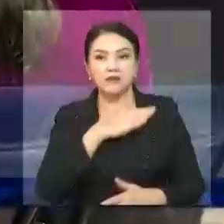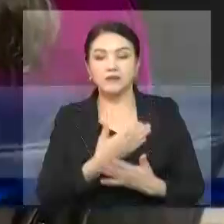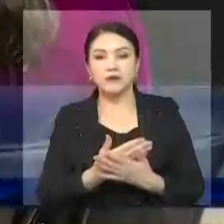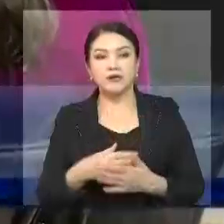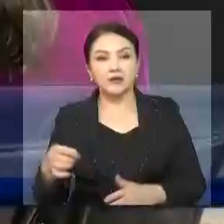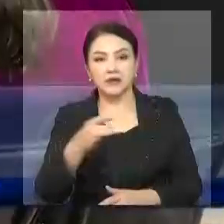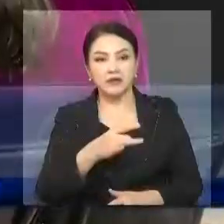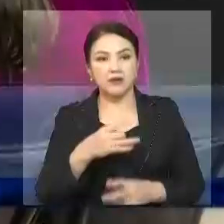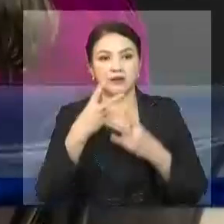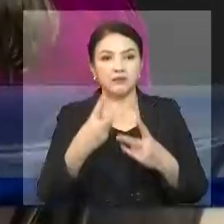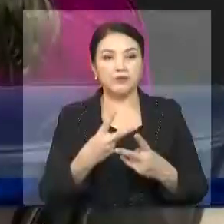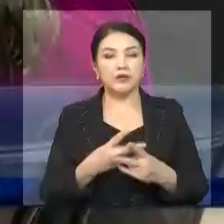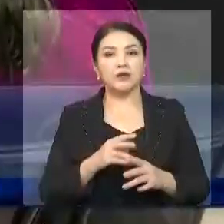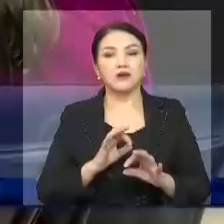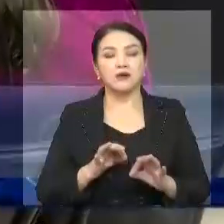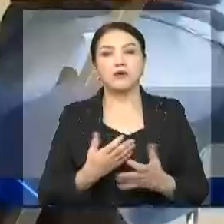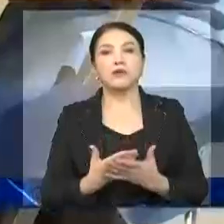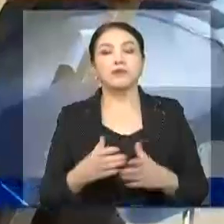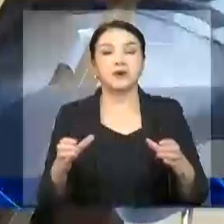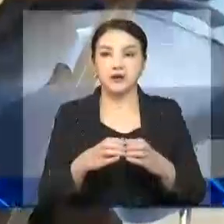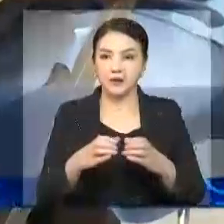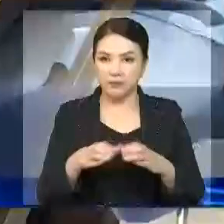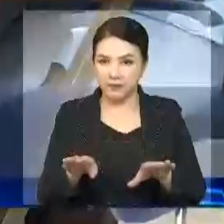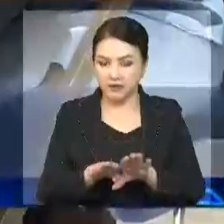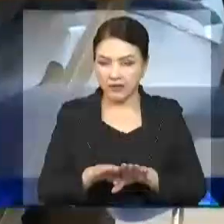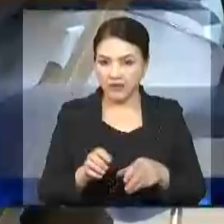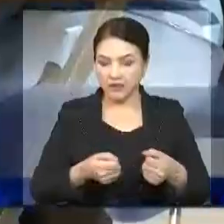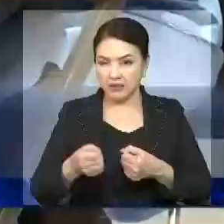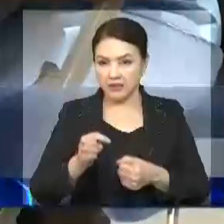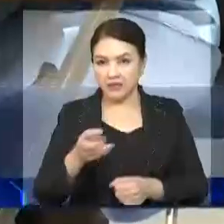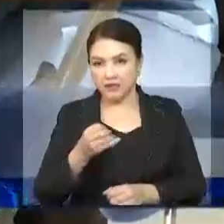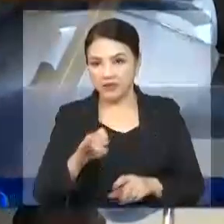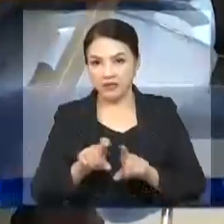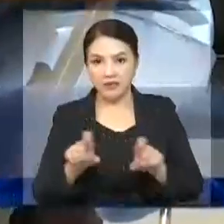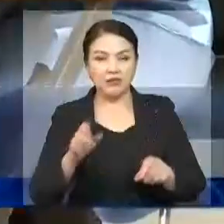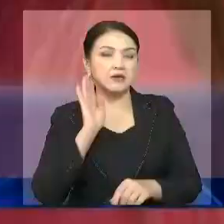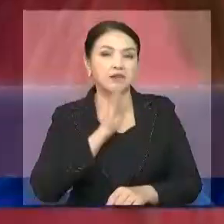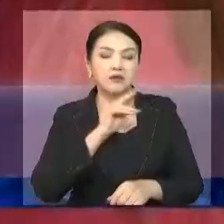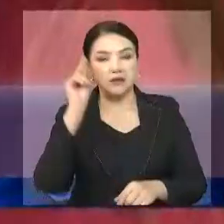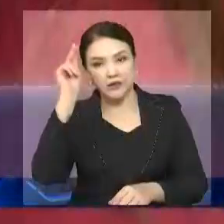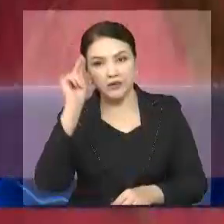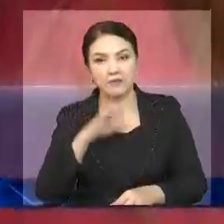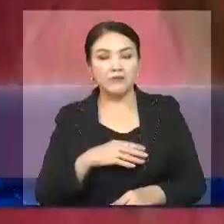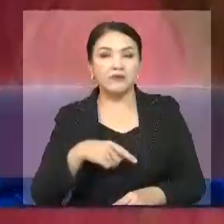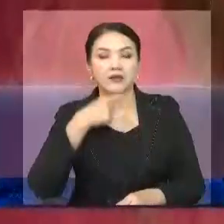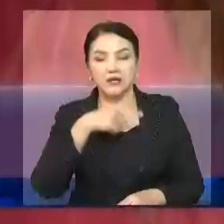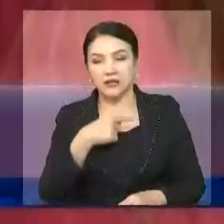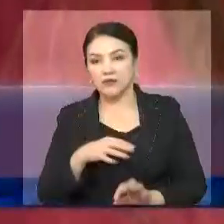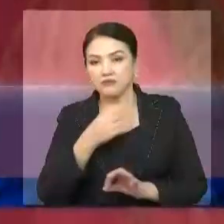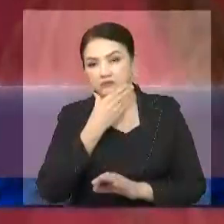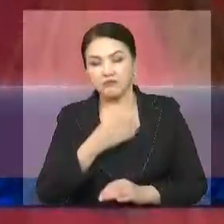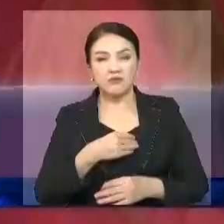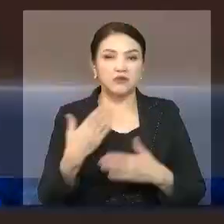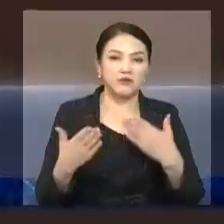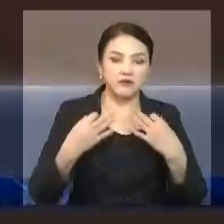районов, представители государственных и правоохранительных органов, а также неправительственных организаций. Девушки обучились навыкам ораторского искусства,